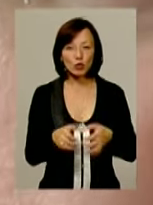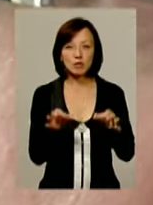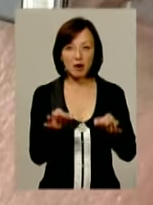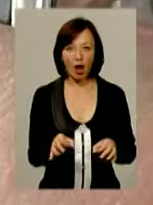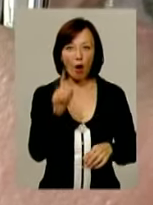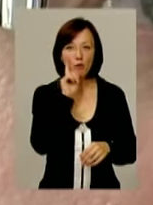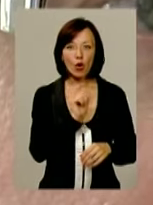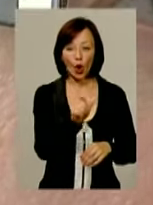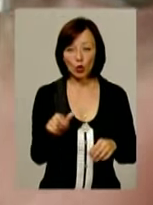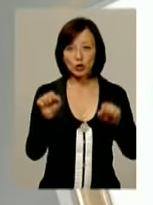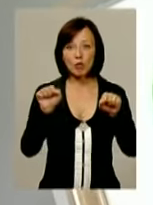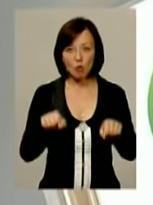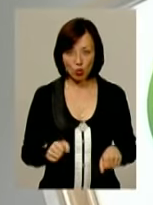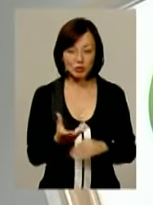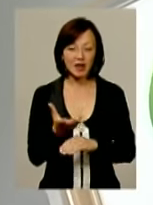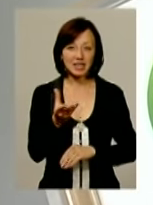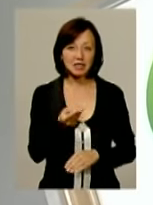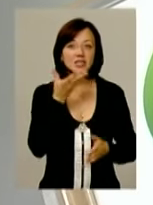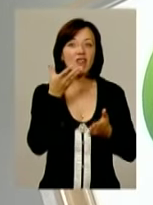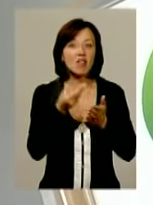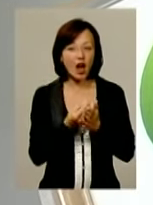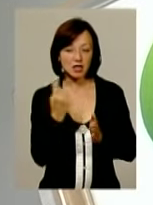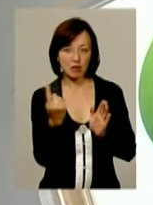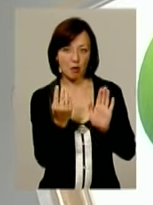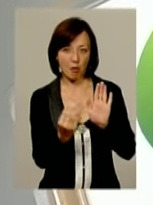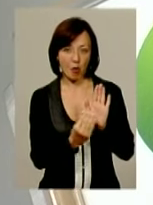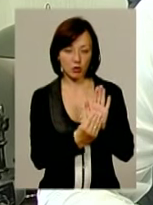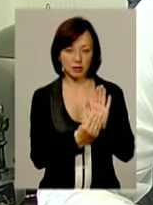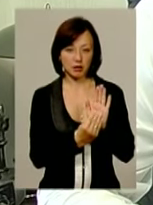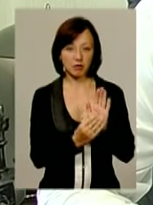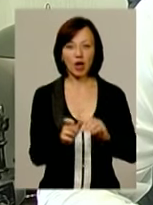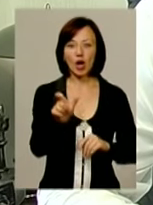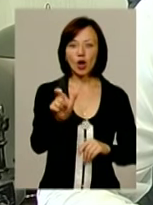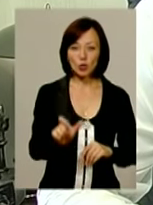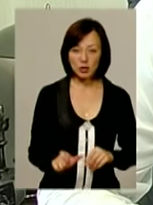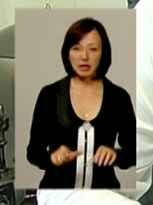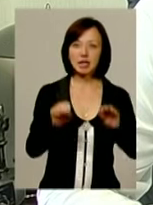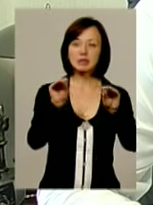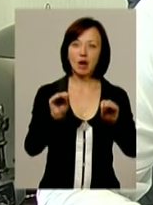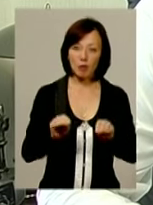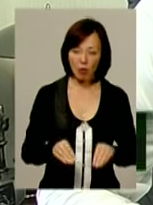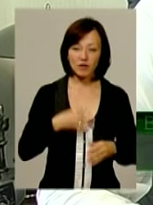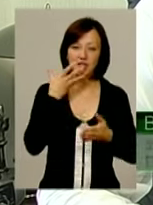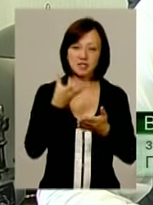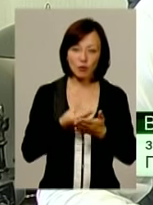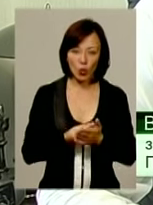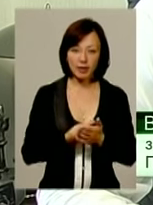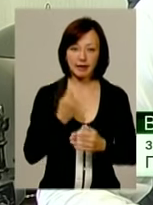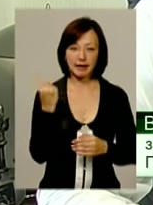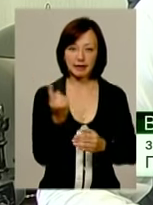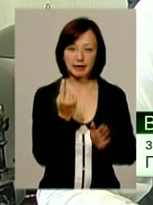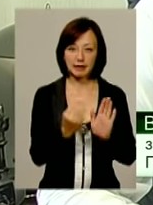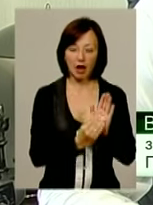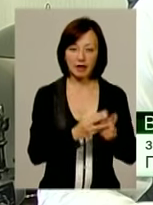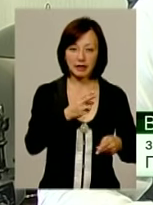краяни мають повне право розраховуватися за власними показниками. Споживач заповнює свої дані, тобто показник на